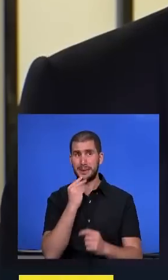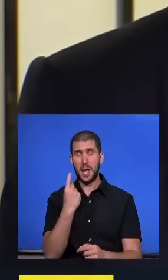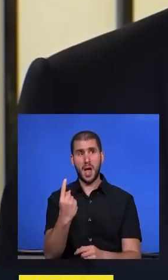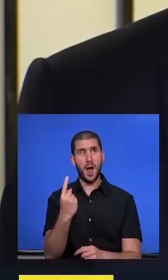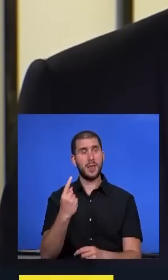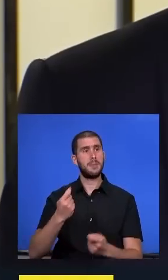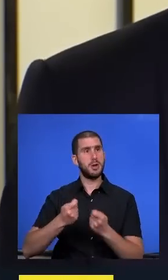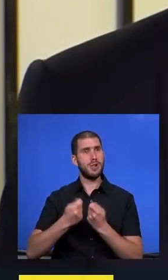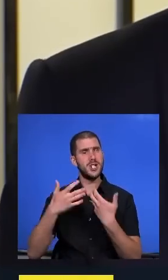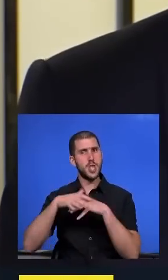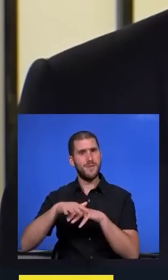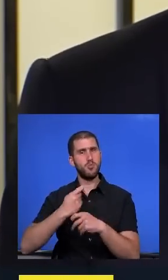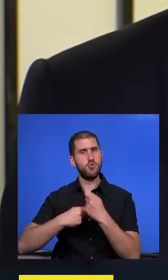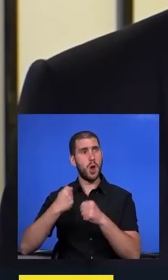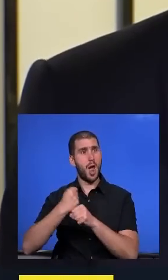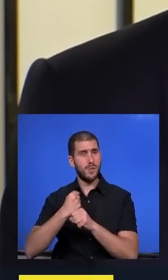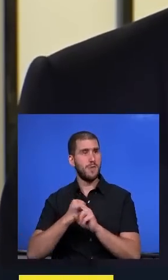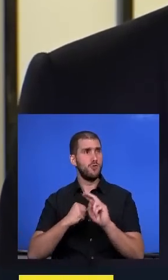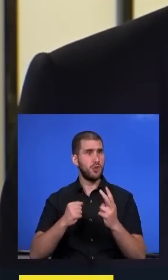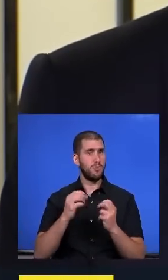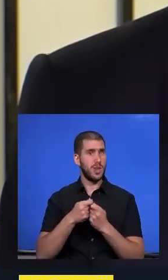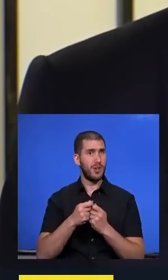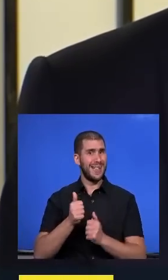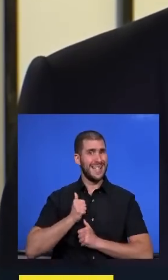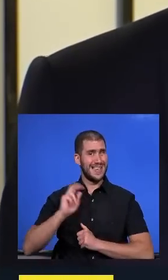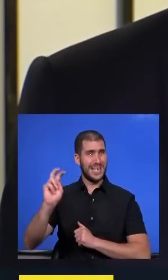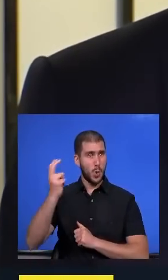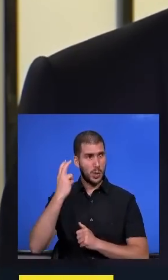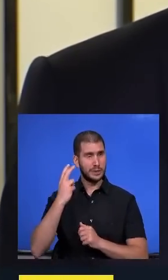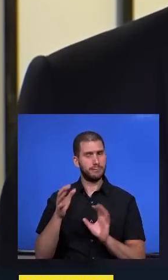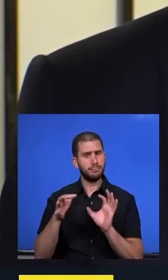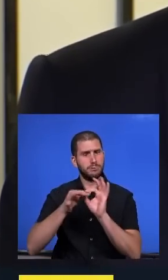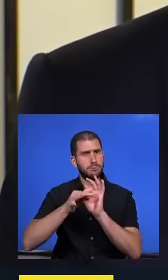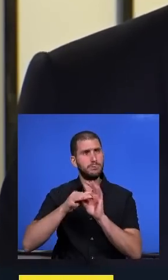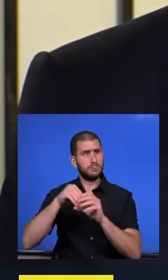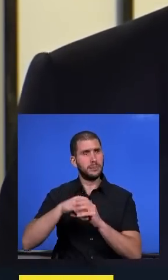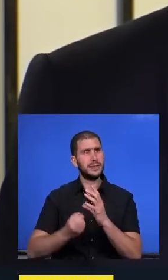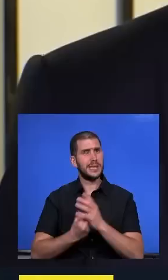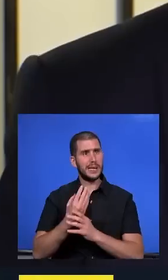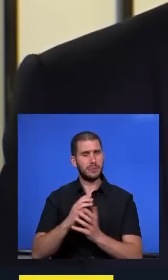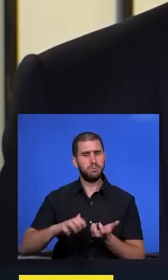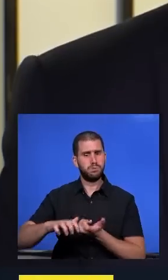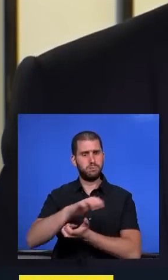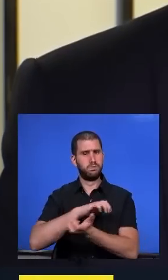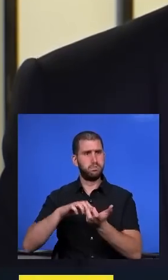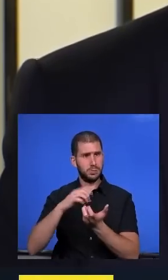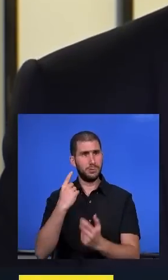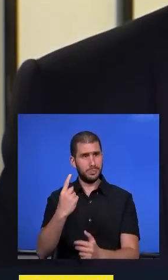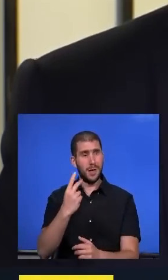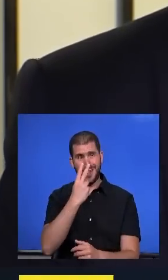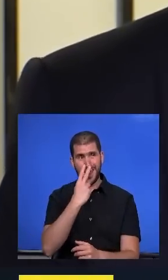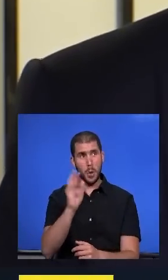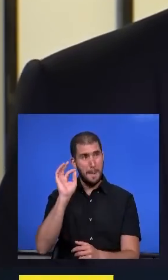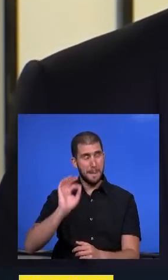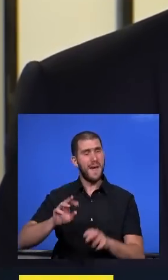של השתלבות בשוק העבודה, והשנייה היא שאלת הגיוס. וקשרו אותם אחת לשנייה, יצרה את האנומליה שבה ראינו